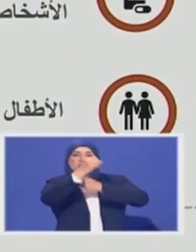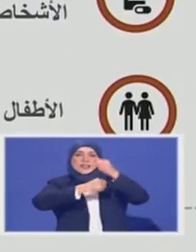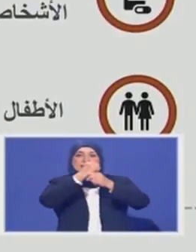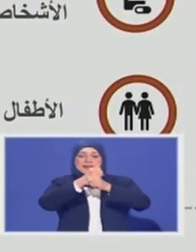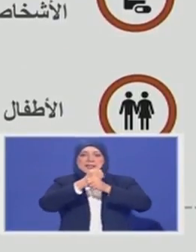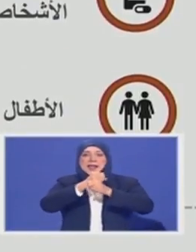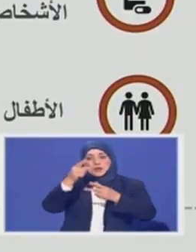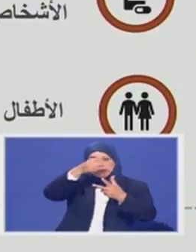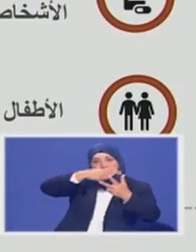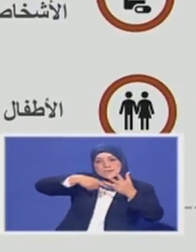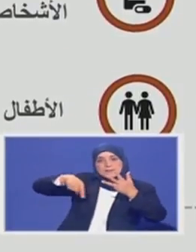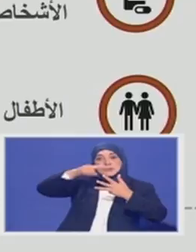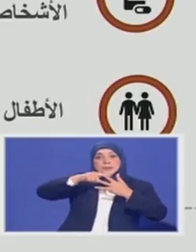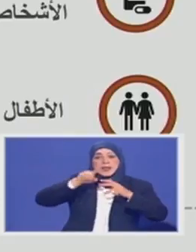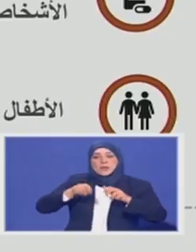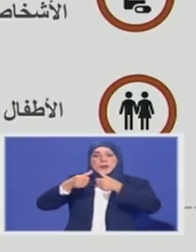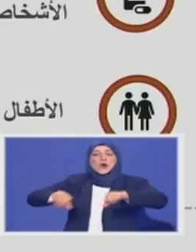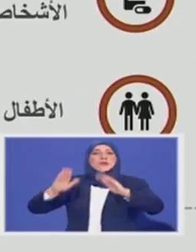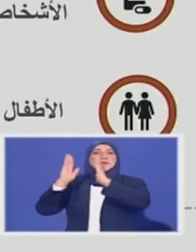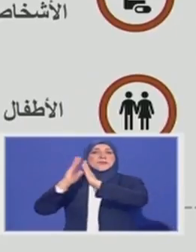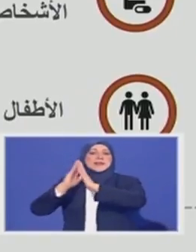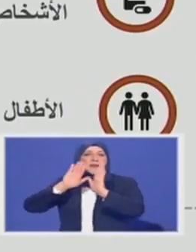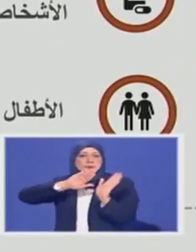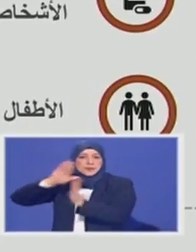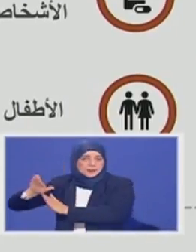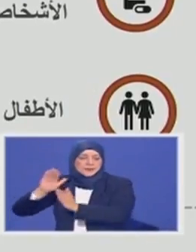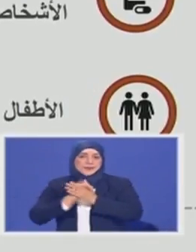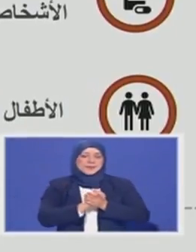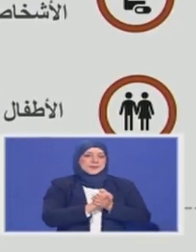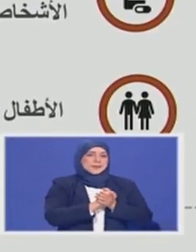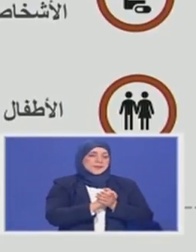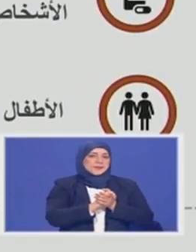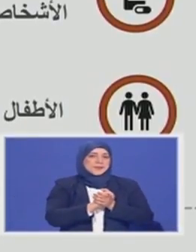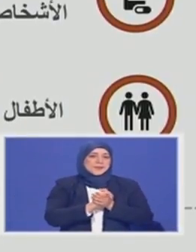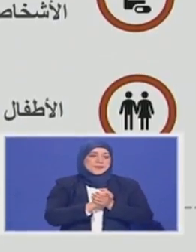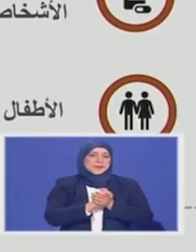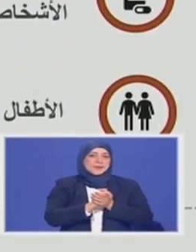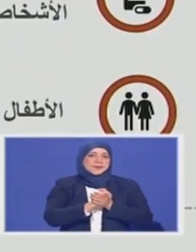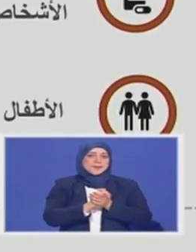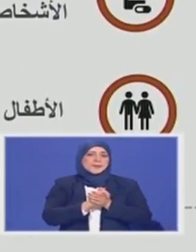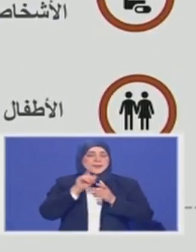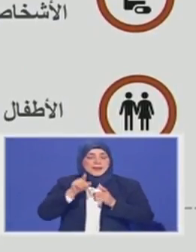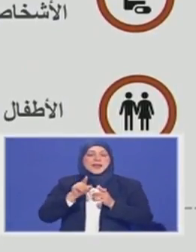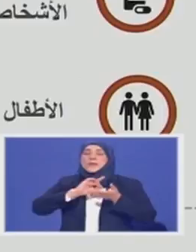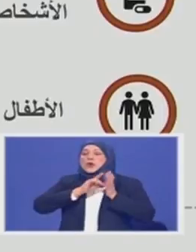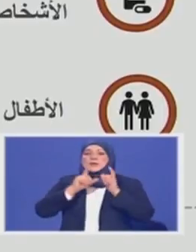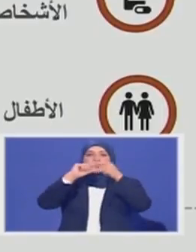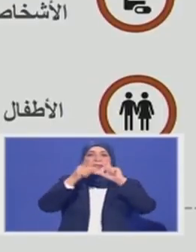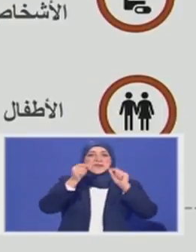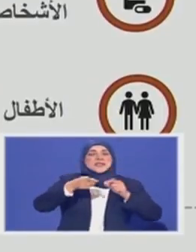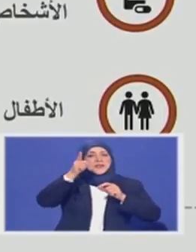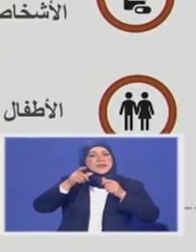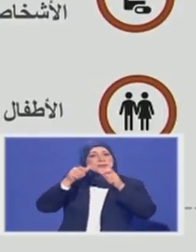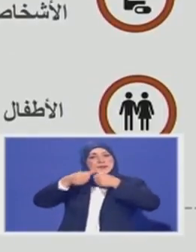غير معنيين بخطة الحجر الصحي الموجه، هما معناها في إطار الحجر الصحي